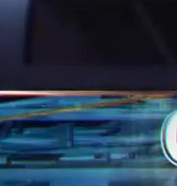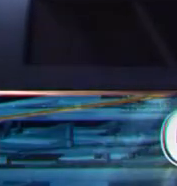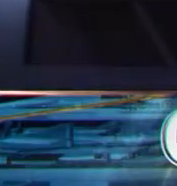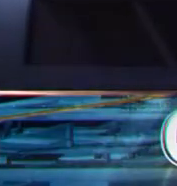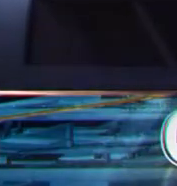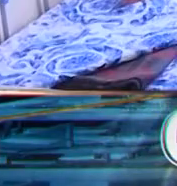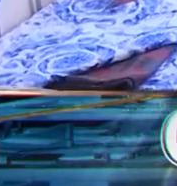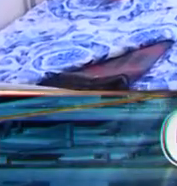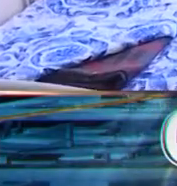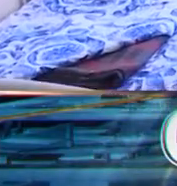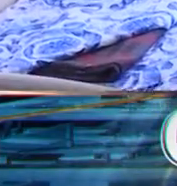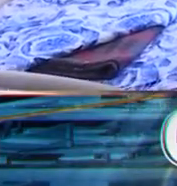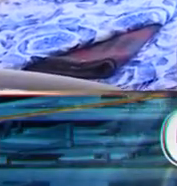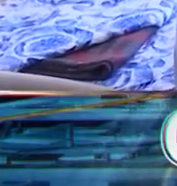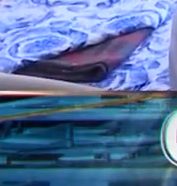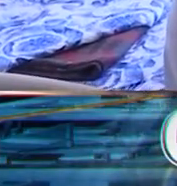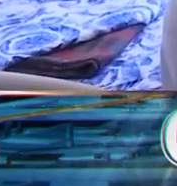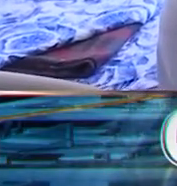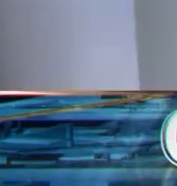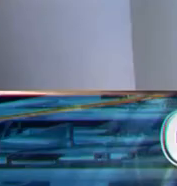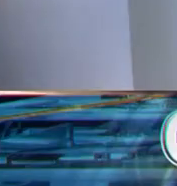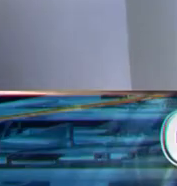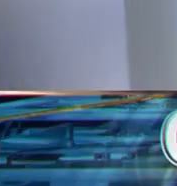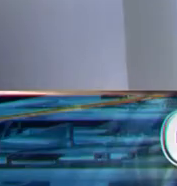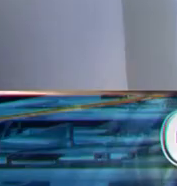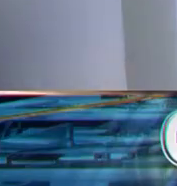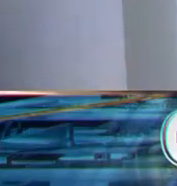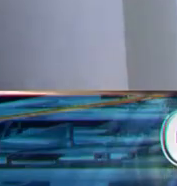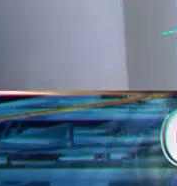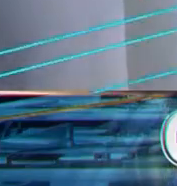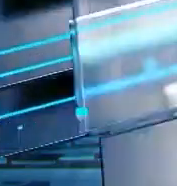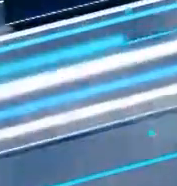не приговор. Появилась возможность реабилитации до полного выздоровления.